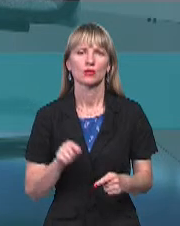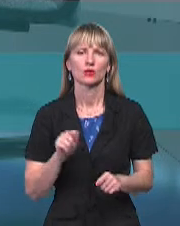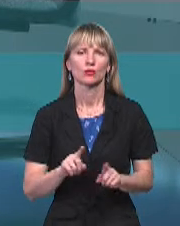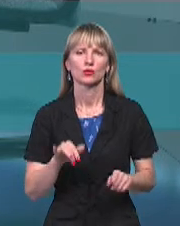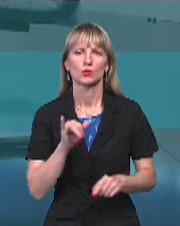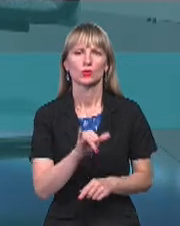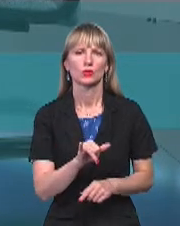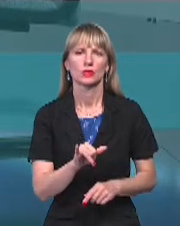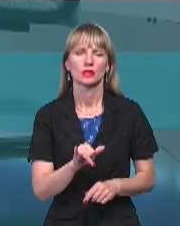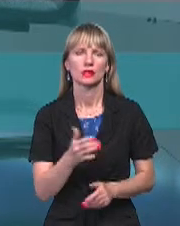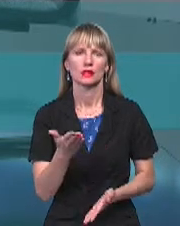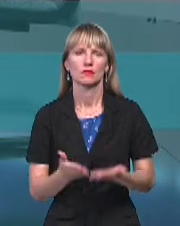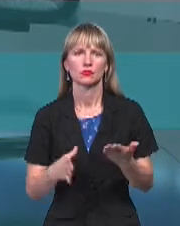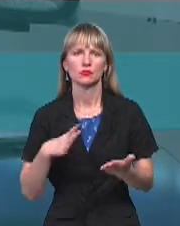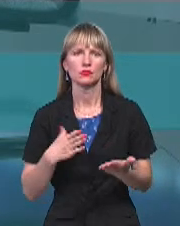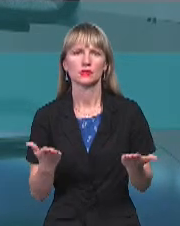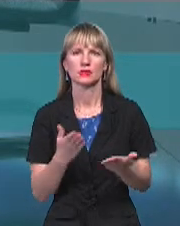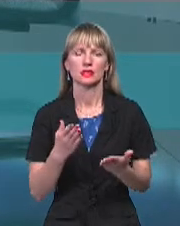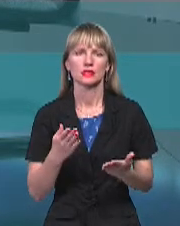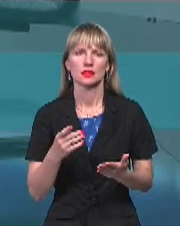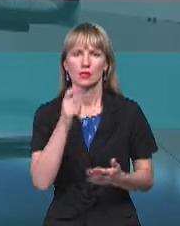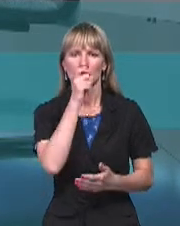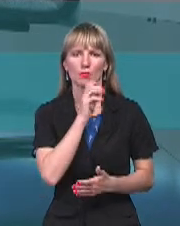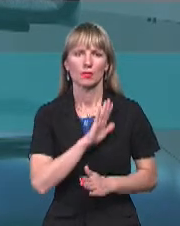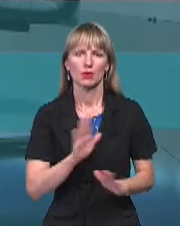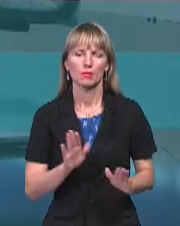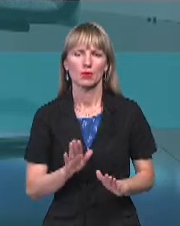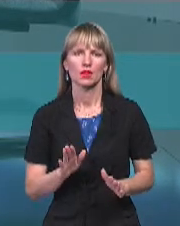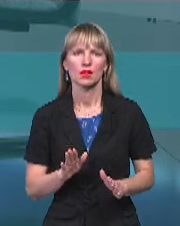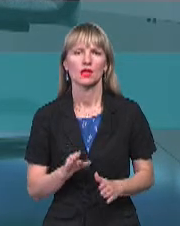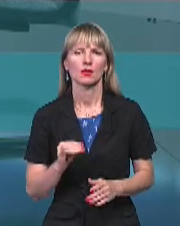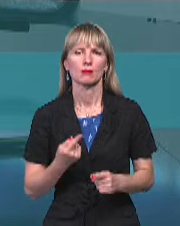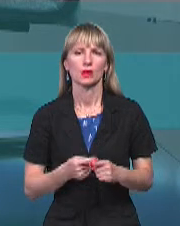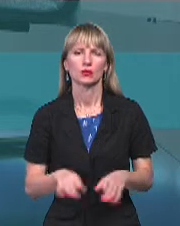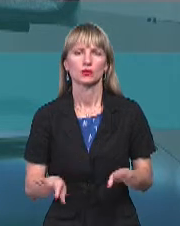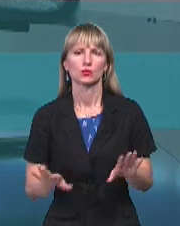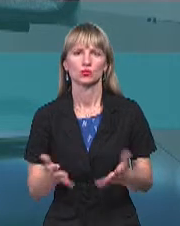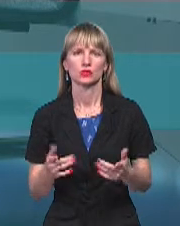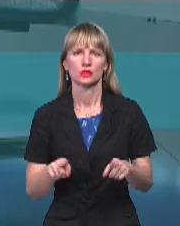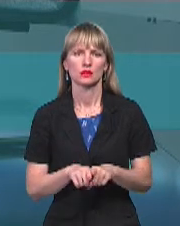у них, мабуть, були якісь непорозуміння, тому і сталася така прикра